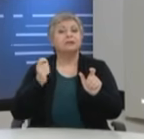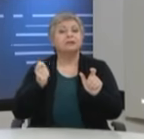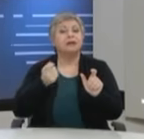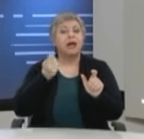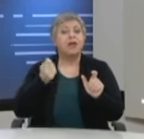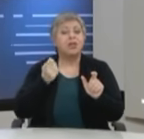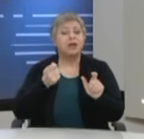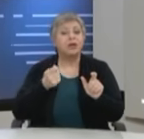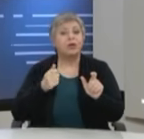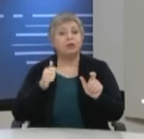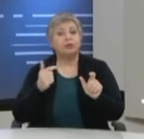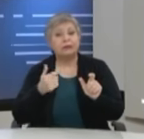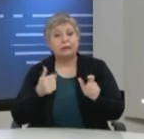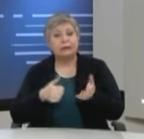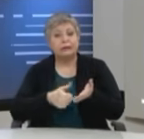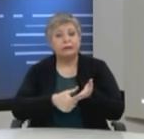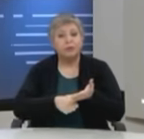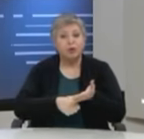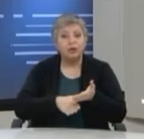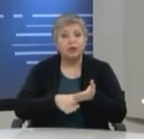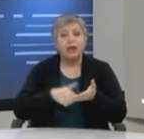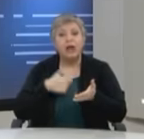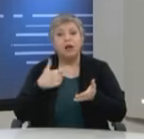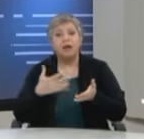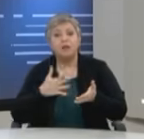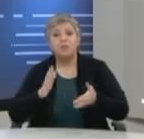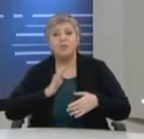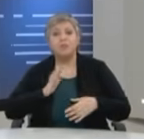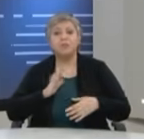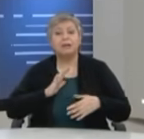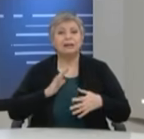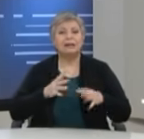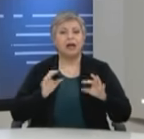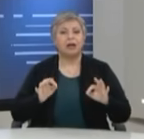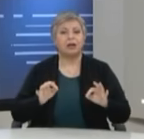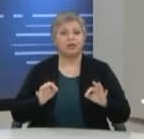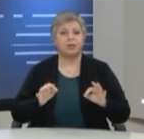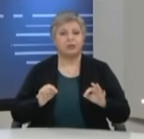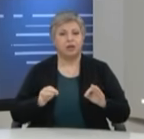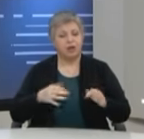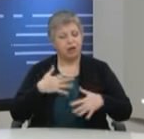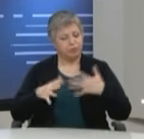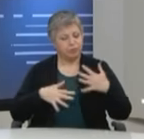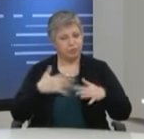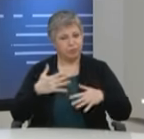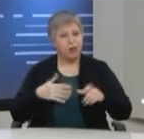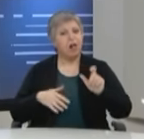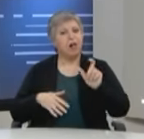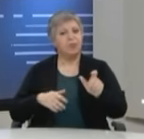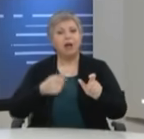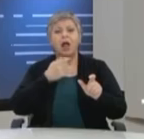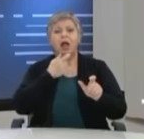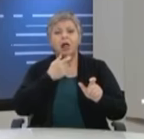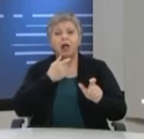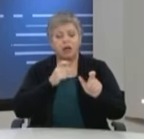ισχυρίζονται ότι παραπέμπει σε ηθαγένεια και μόνο. Κύριε Τσίπρα, όλοι γνωρίζουμε καλά αγγλικά, και εσείς το ίδιο,